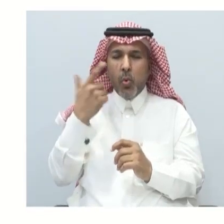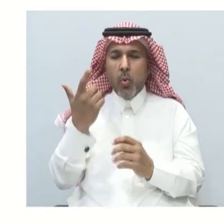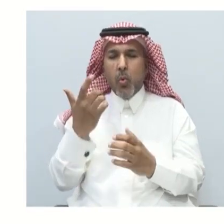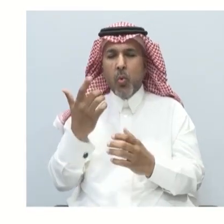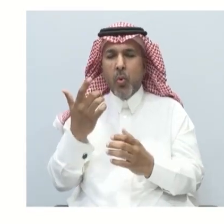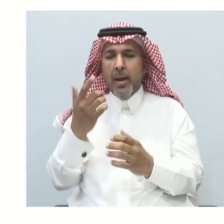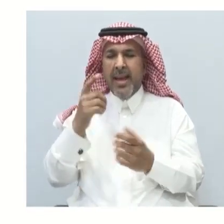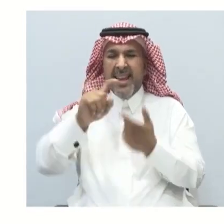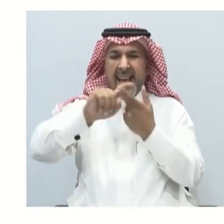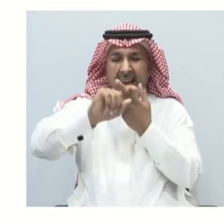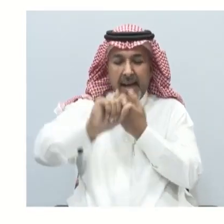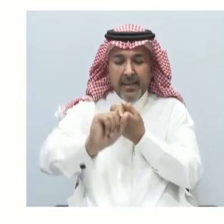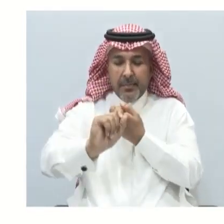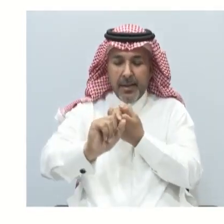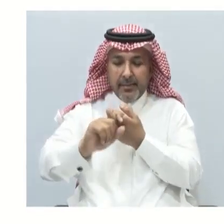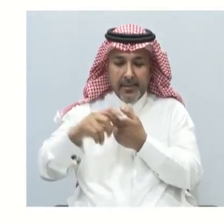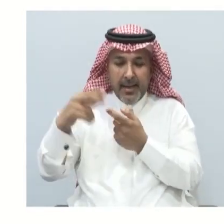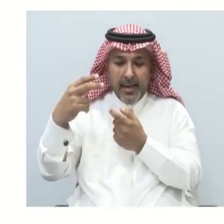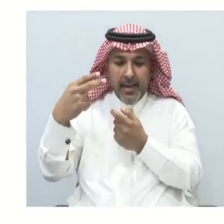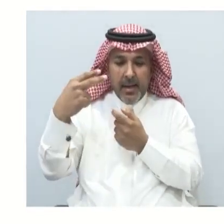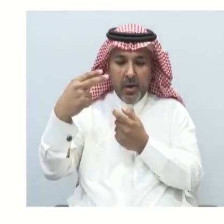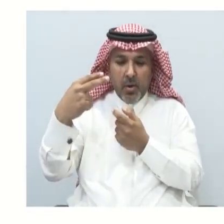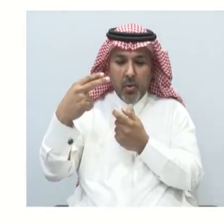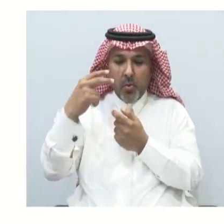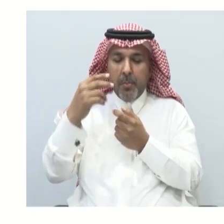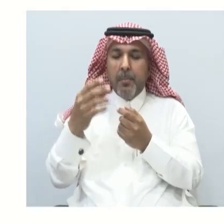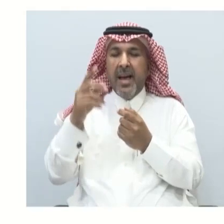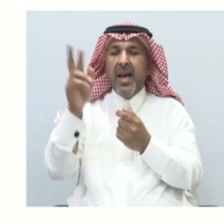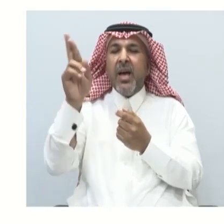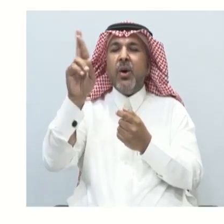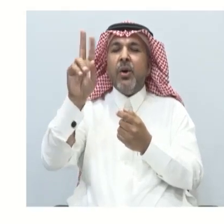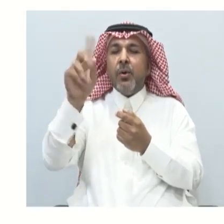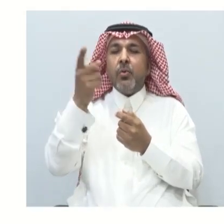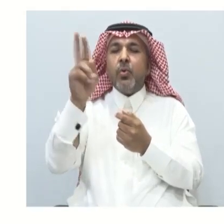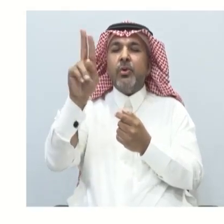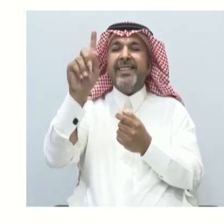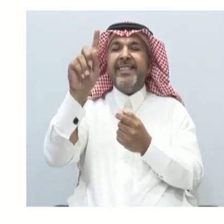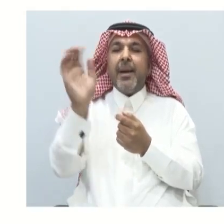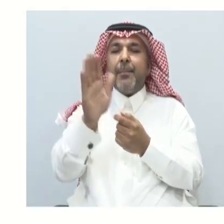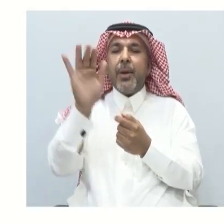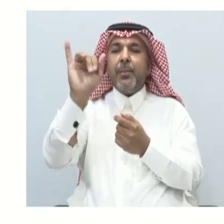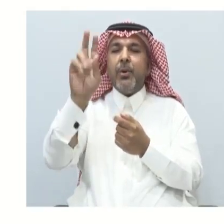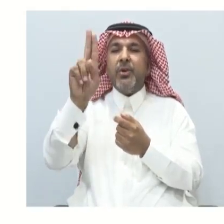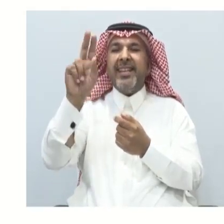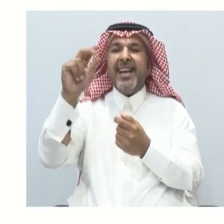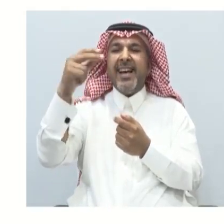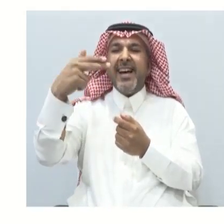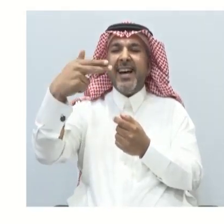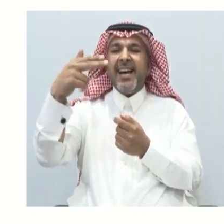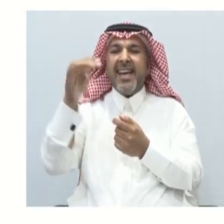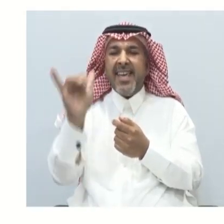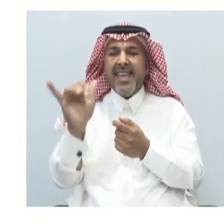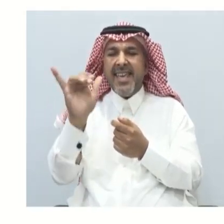احيانا ام غير صحيحه ابدا وبرر اجابتك طبعا لاحظ ان قاللك قوه واتجاه العلاقه بين